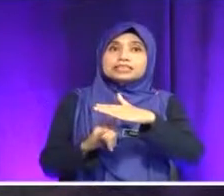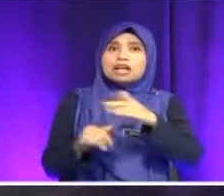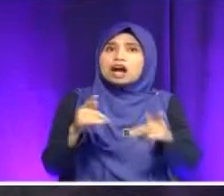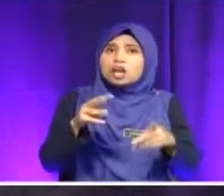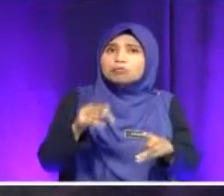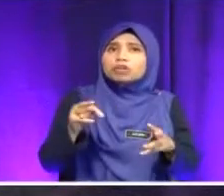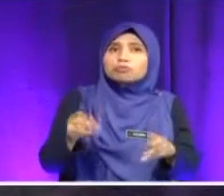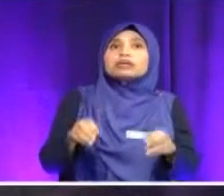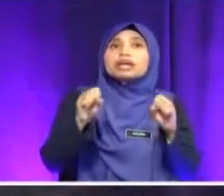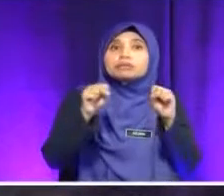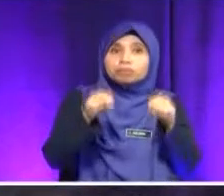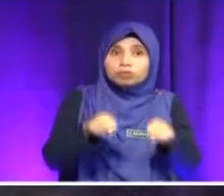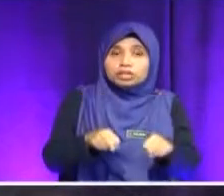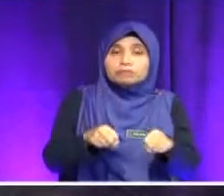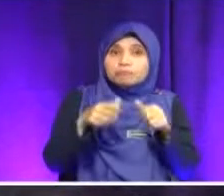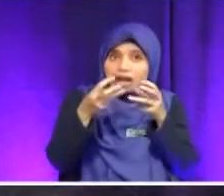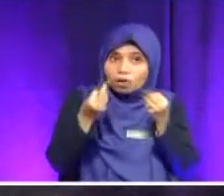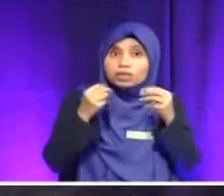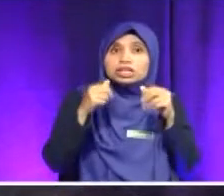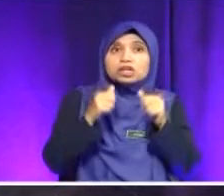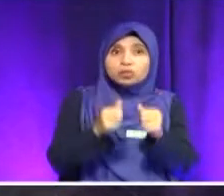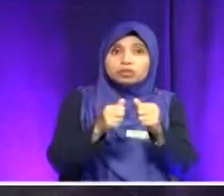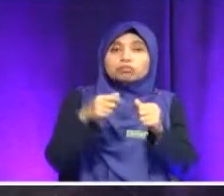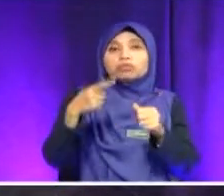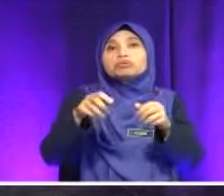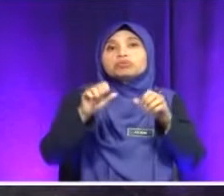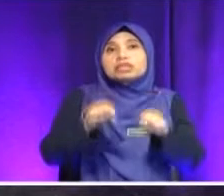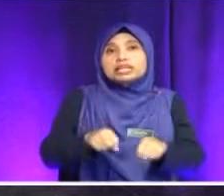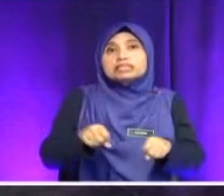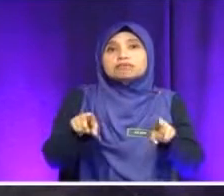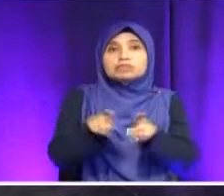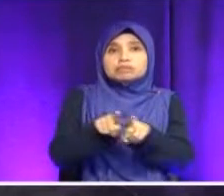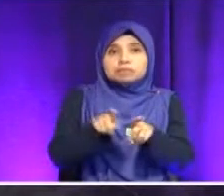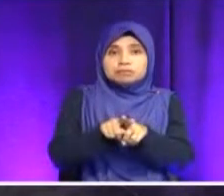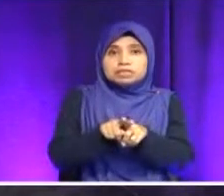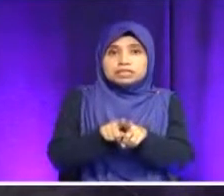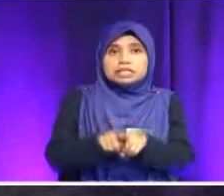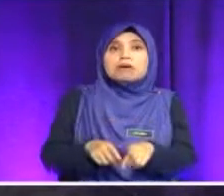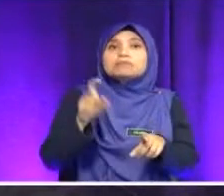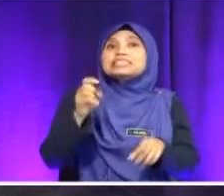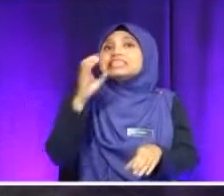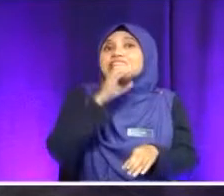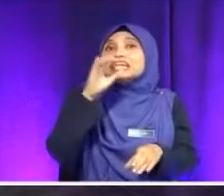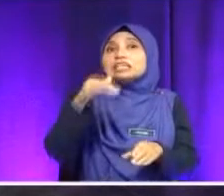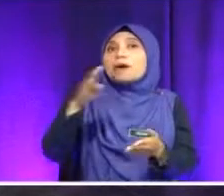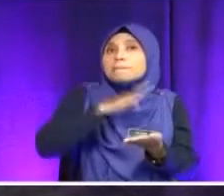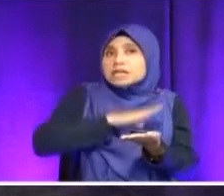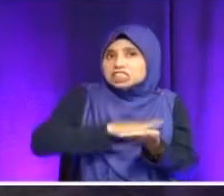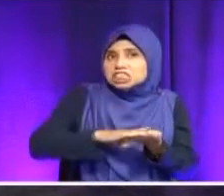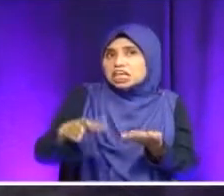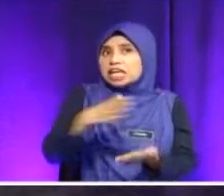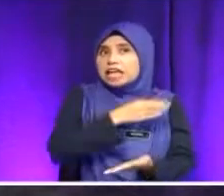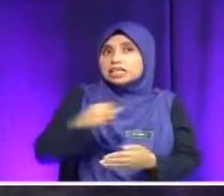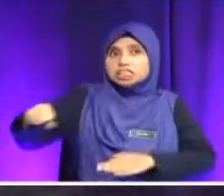boleh-boleh sediakan netqin yang bersih dan juga yang telah disetrika sepertinya disetrika lah